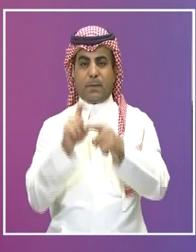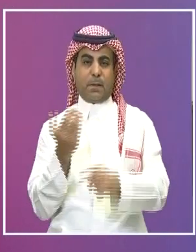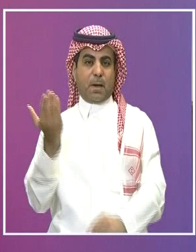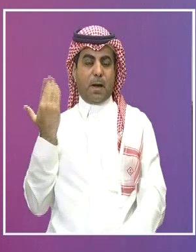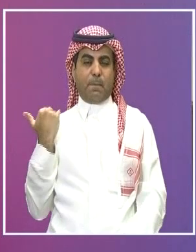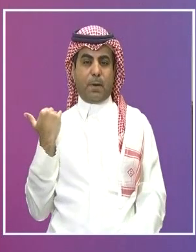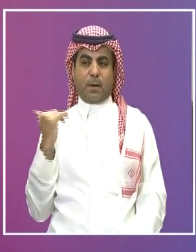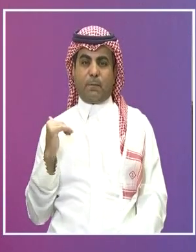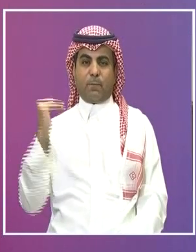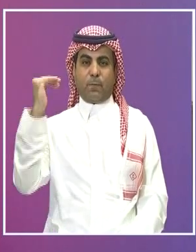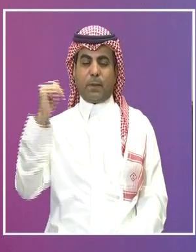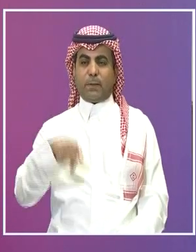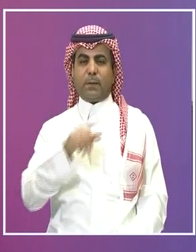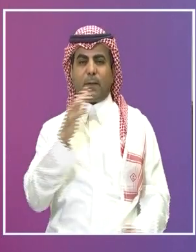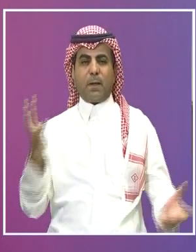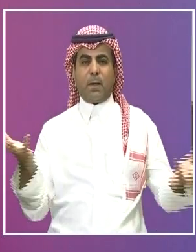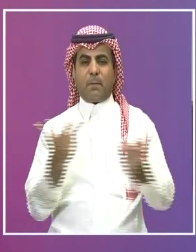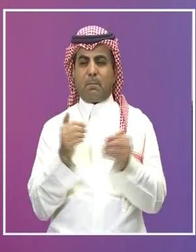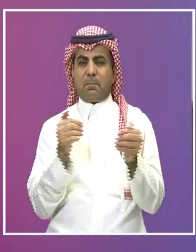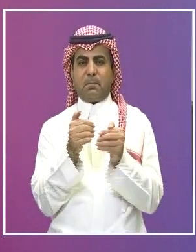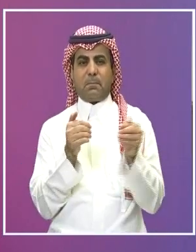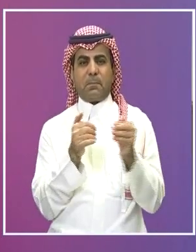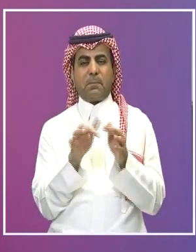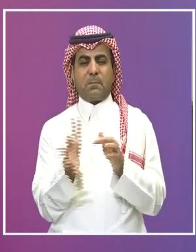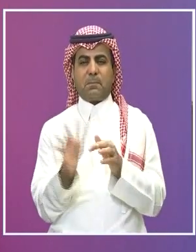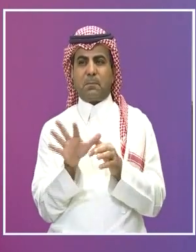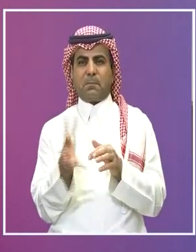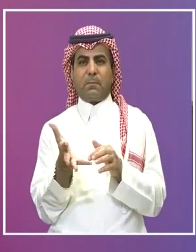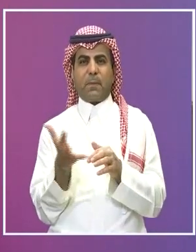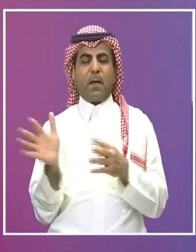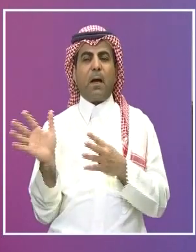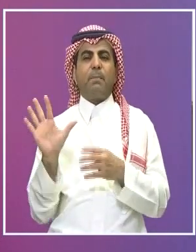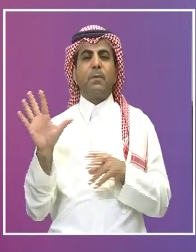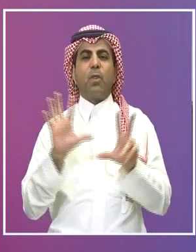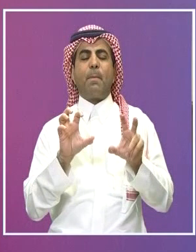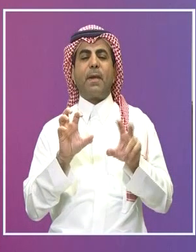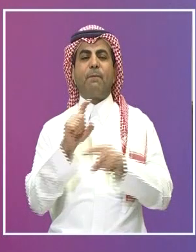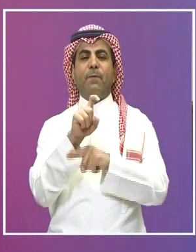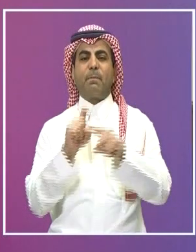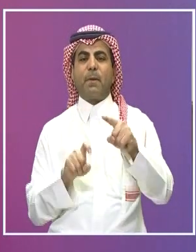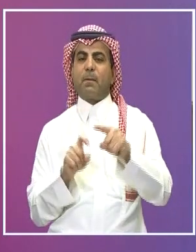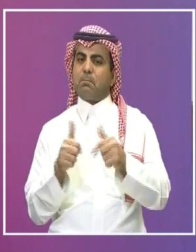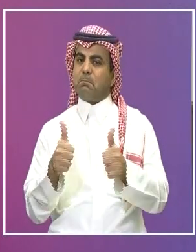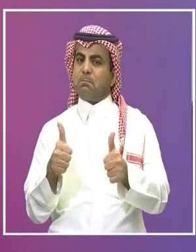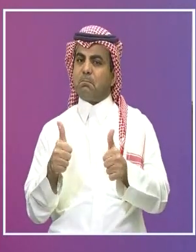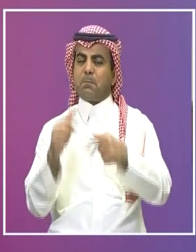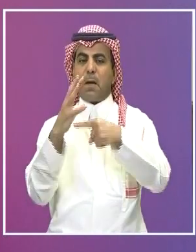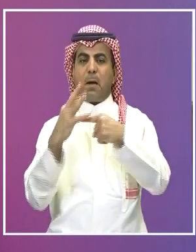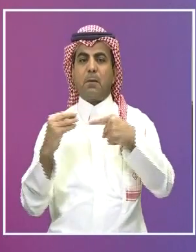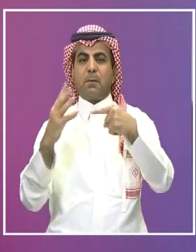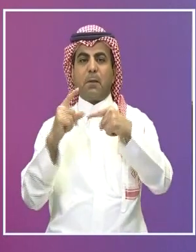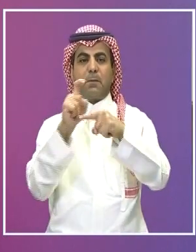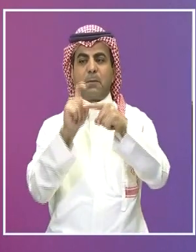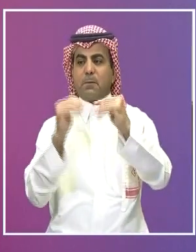العالية تتجاوز أو تقترب من نزول إيجابي بمستوى 85% تقريبا، وهذا أمر جدا طيب وجدا